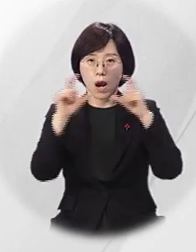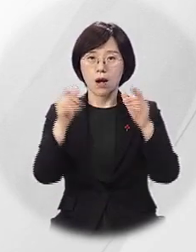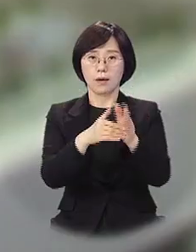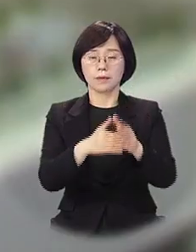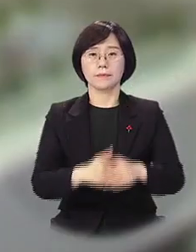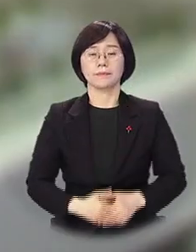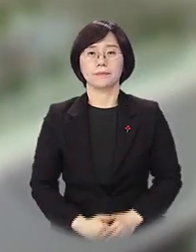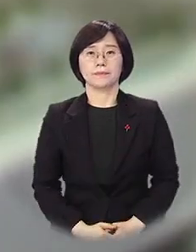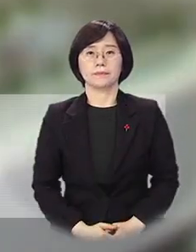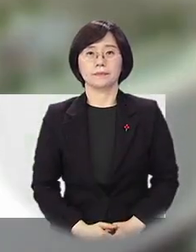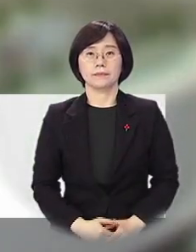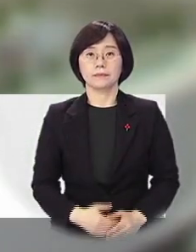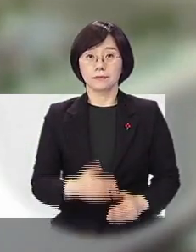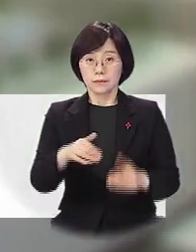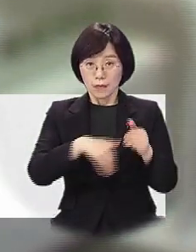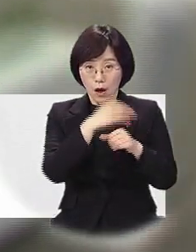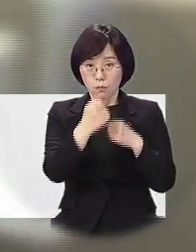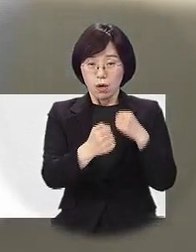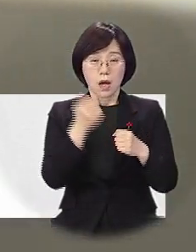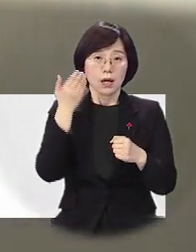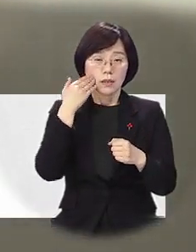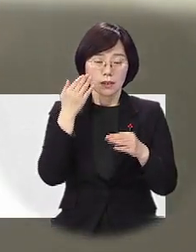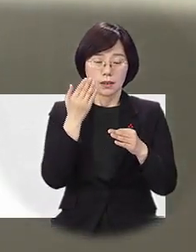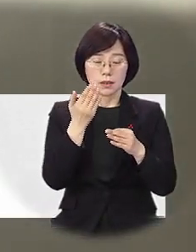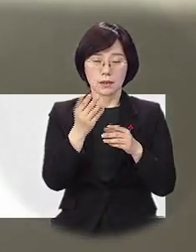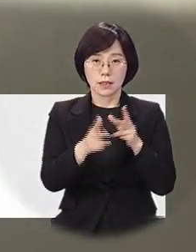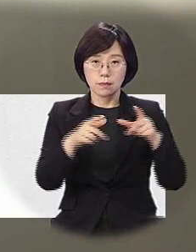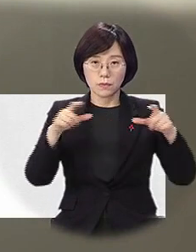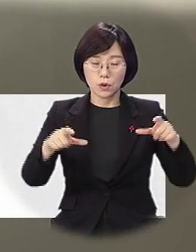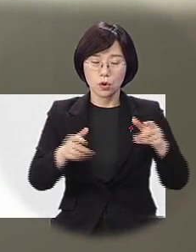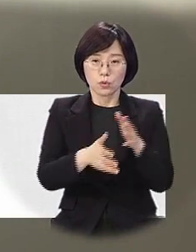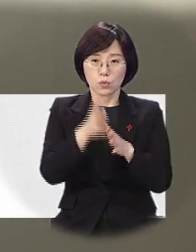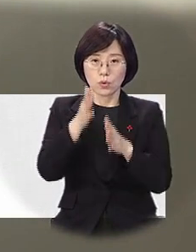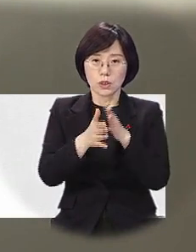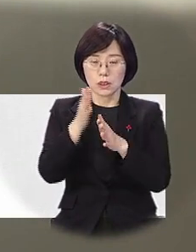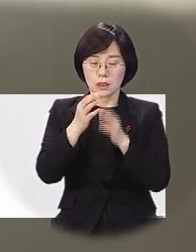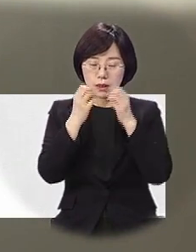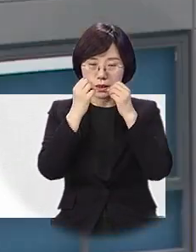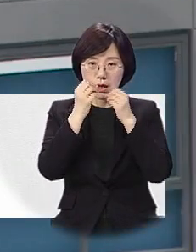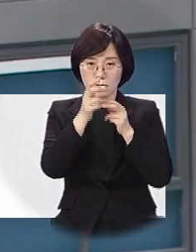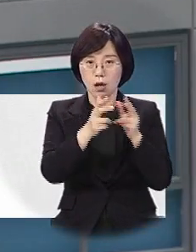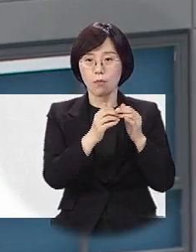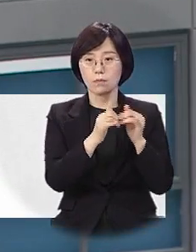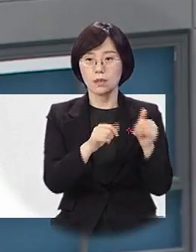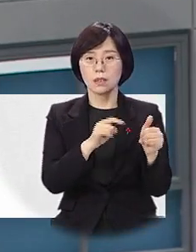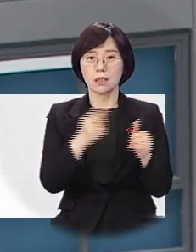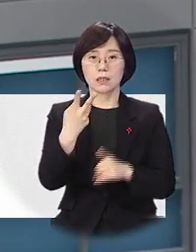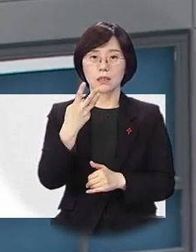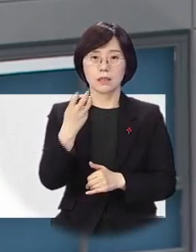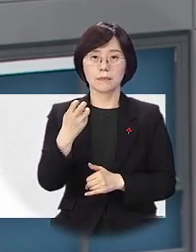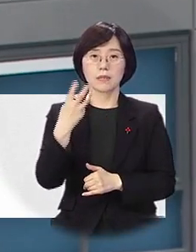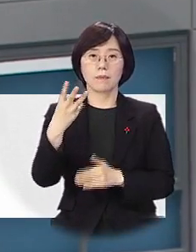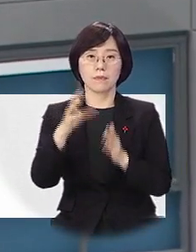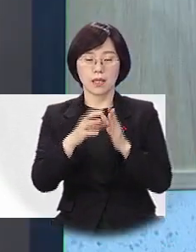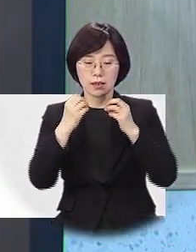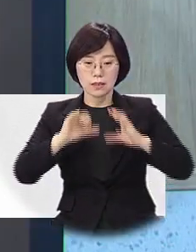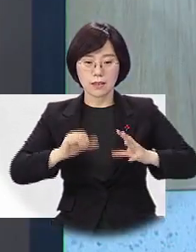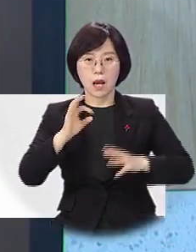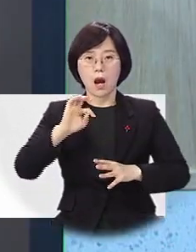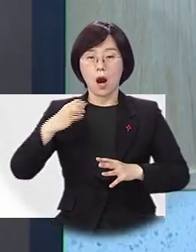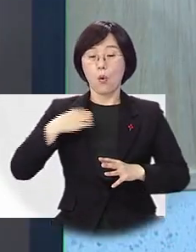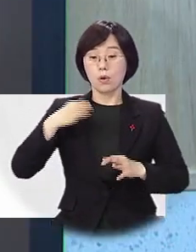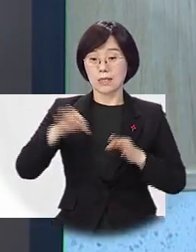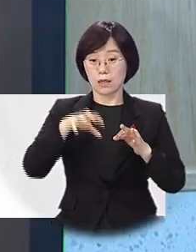주장했습니다. 사정이 이런데도 지식산업지구에 도시형 생활주택을 짓는 한 사업자는 2023년 신세계 아울렛